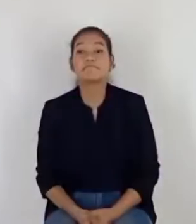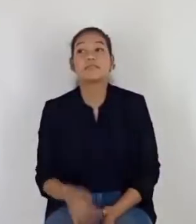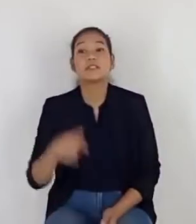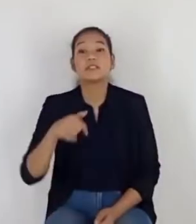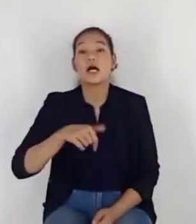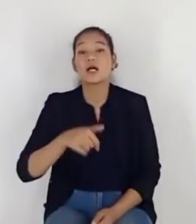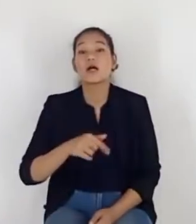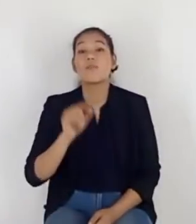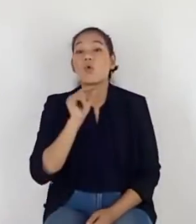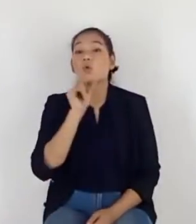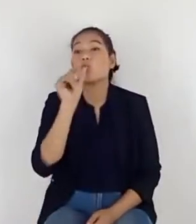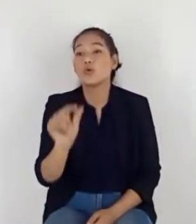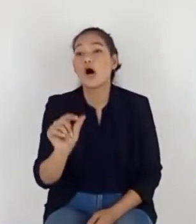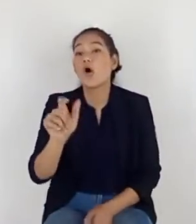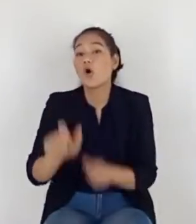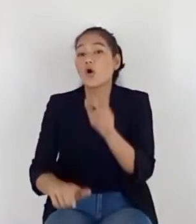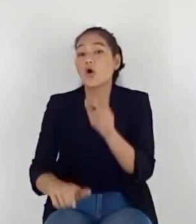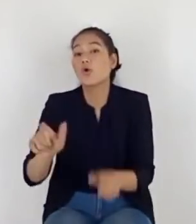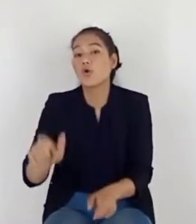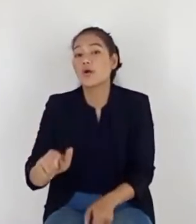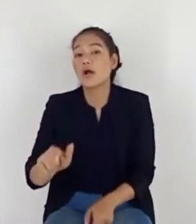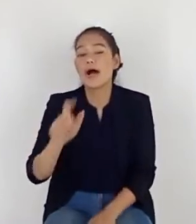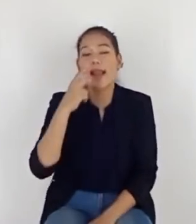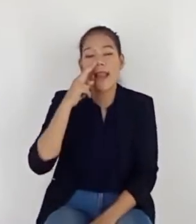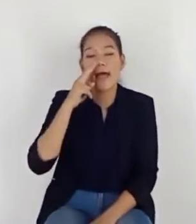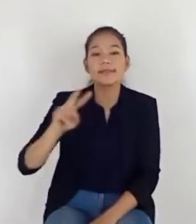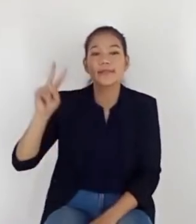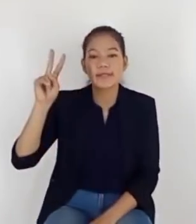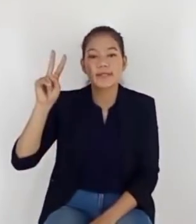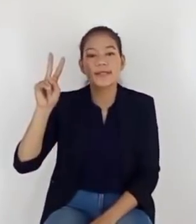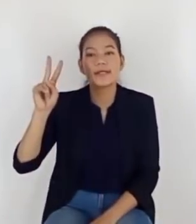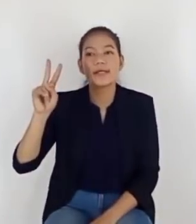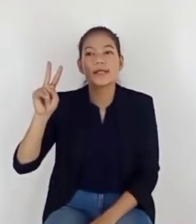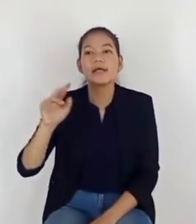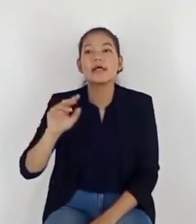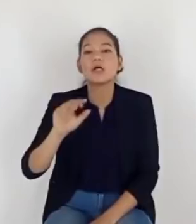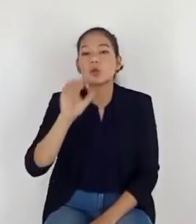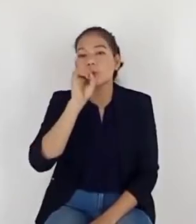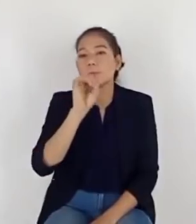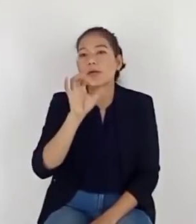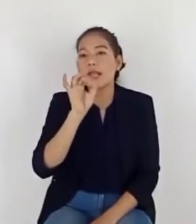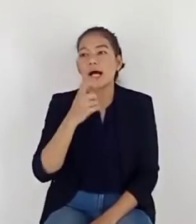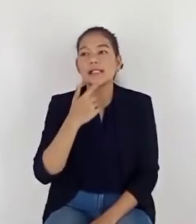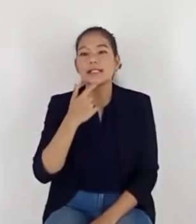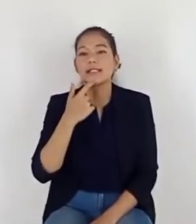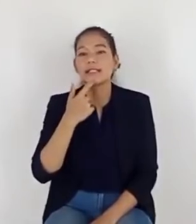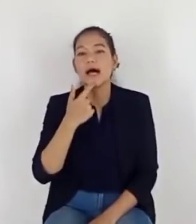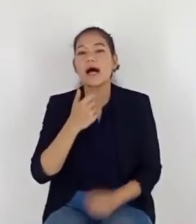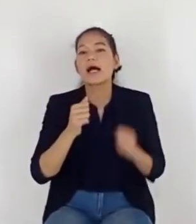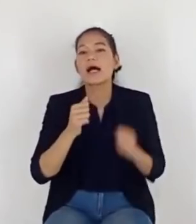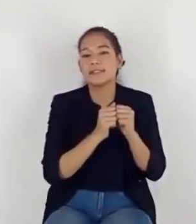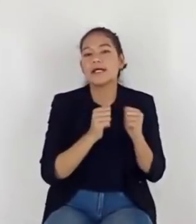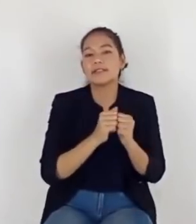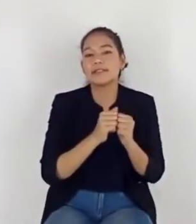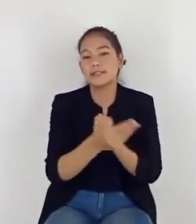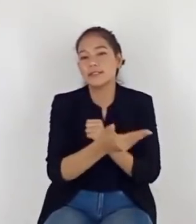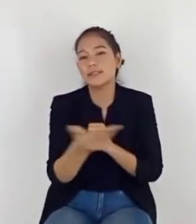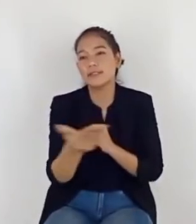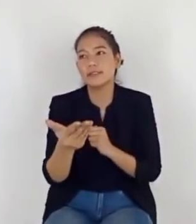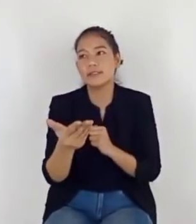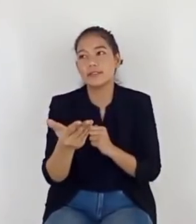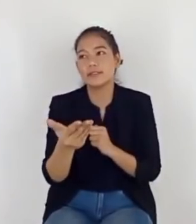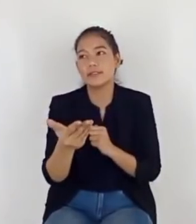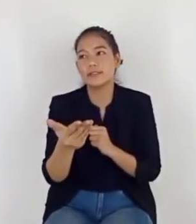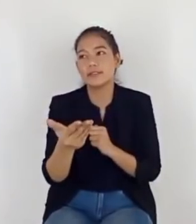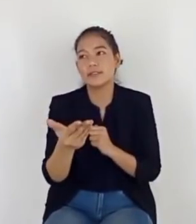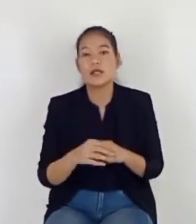Saya mengundang saudara yang akan dilantik untuk menyatakan keyakinan dan janji saudara-saudara dengan jujur